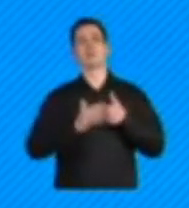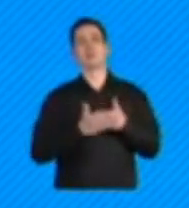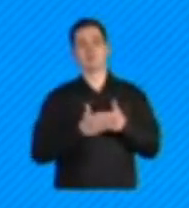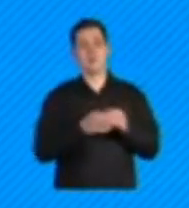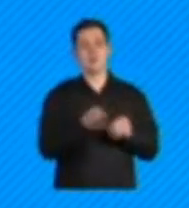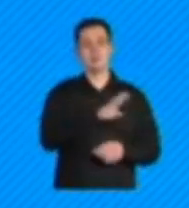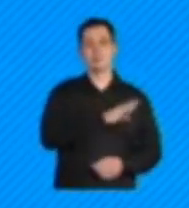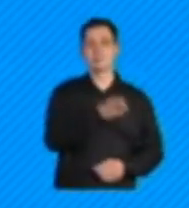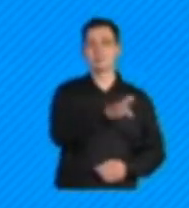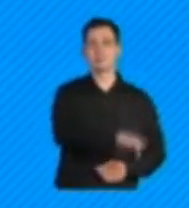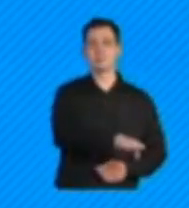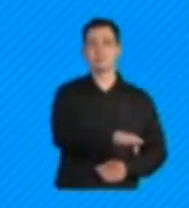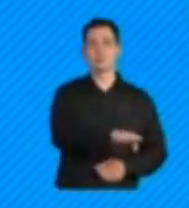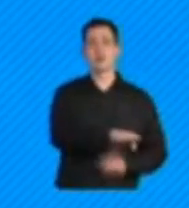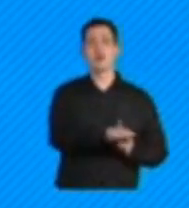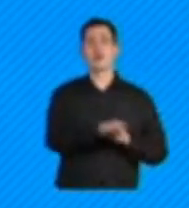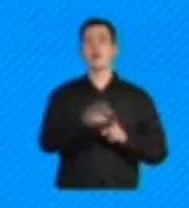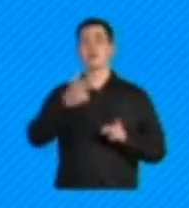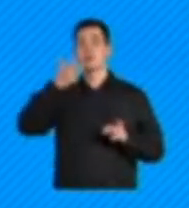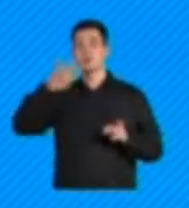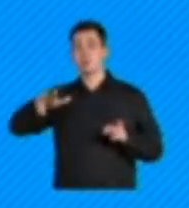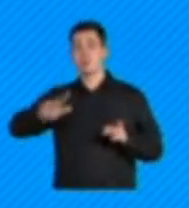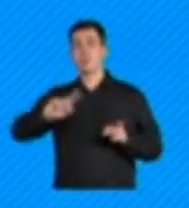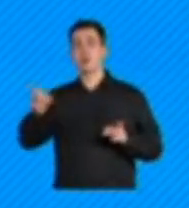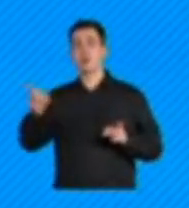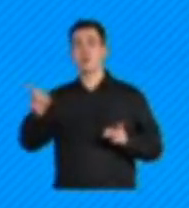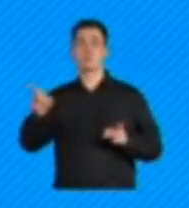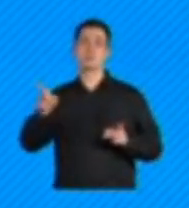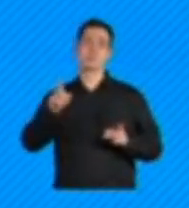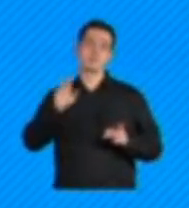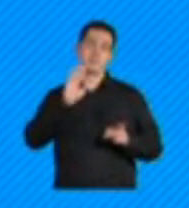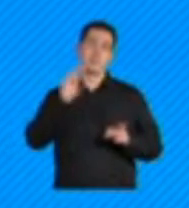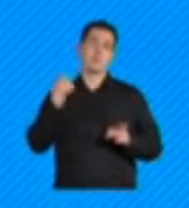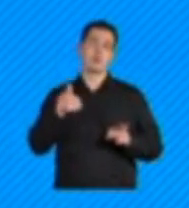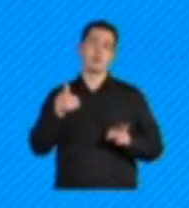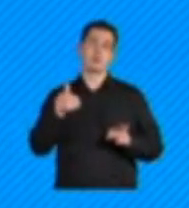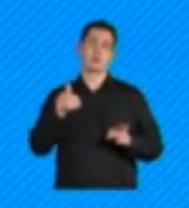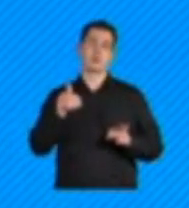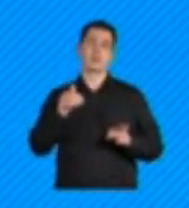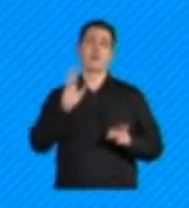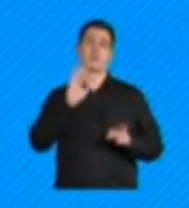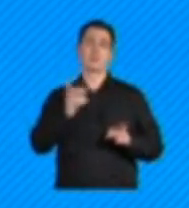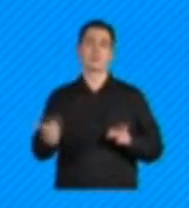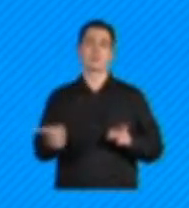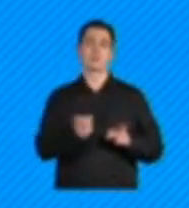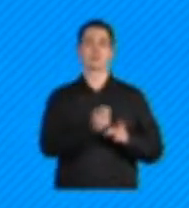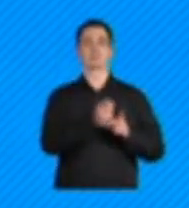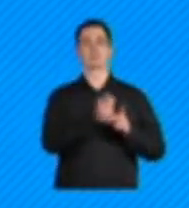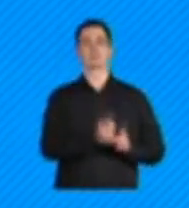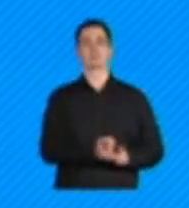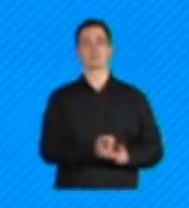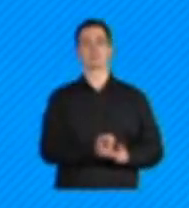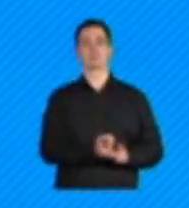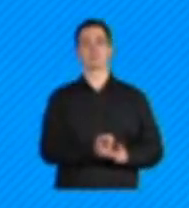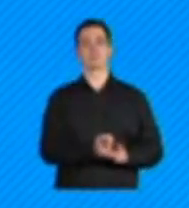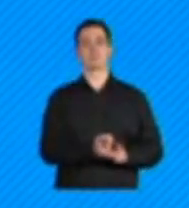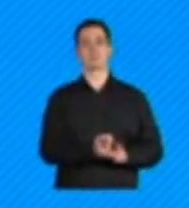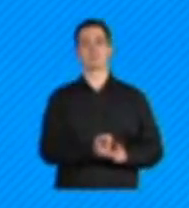współmałżonka, 3 tygodnie później być może będą, wielu z nich będą tam w tym miejscu